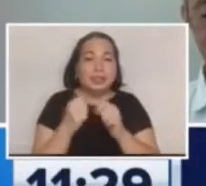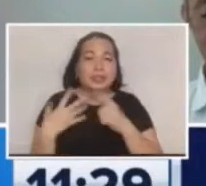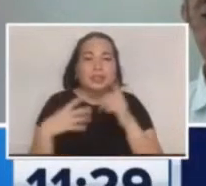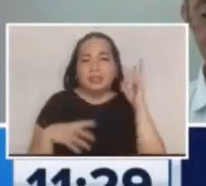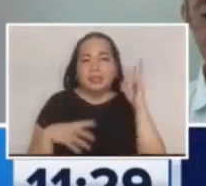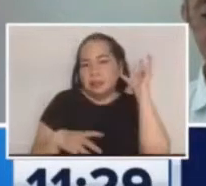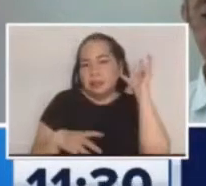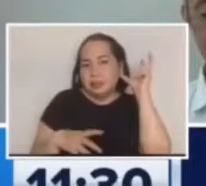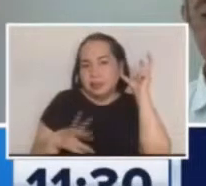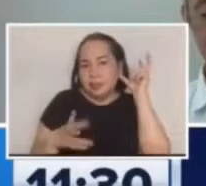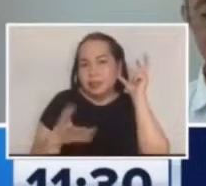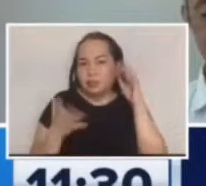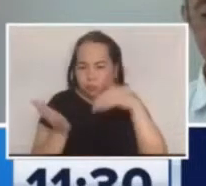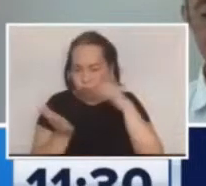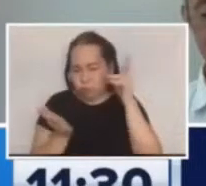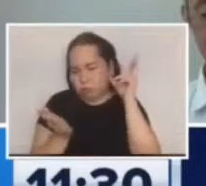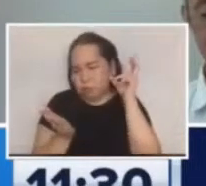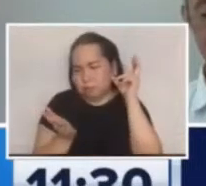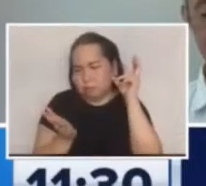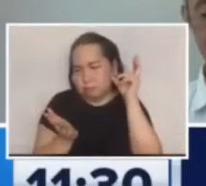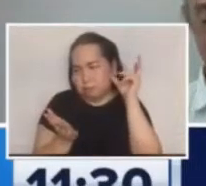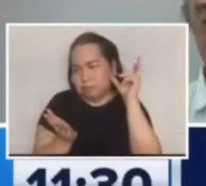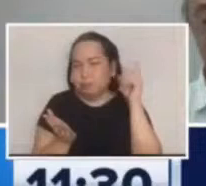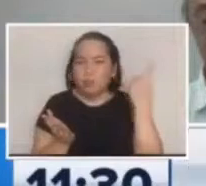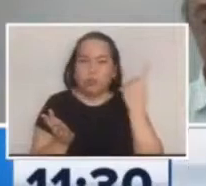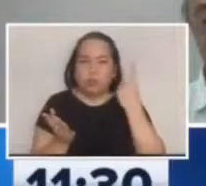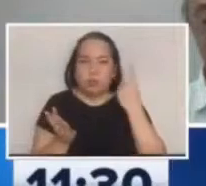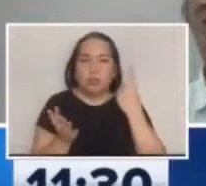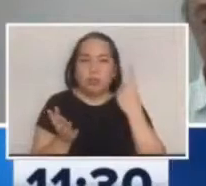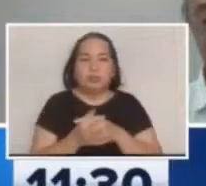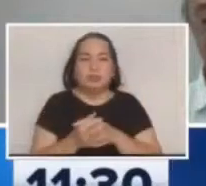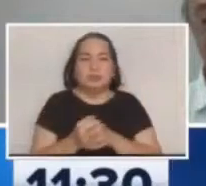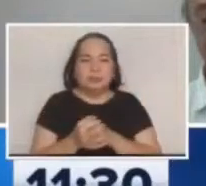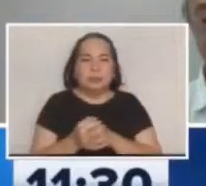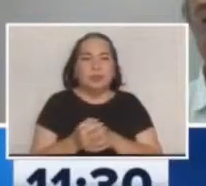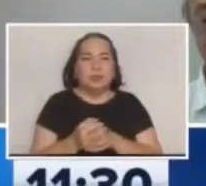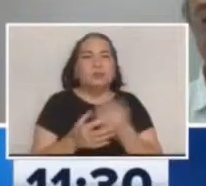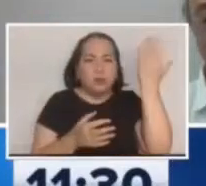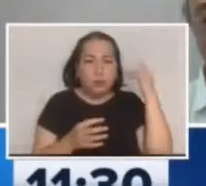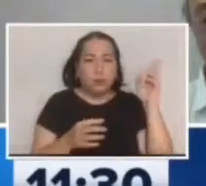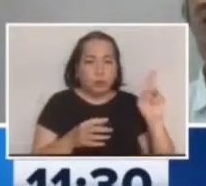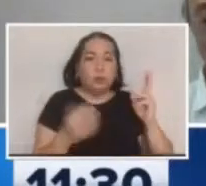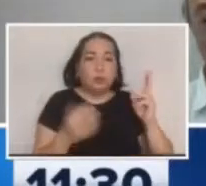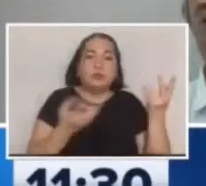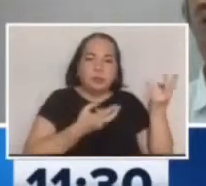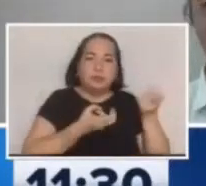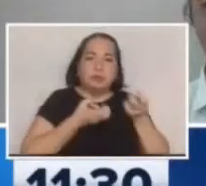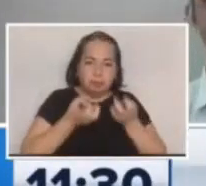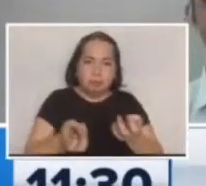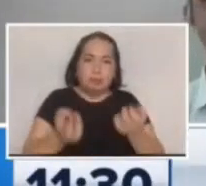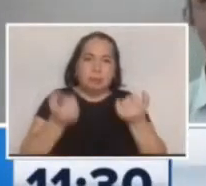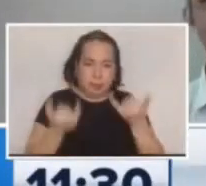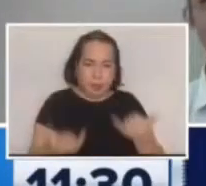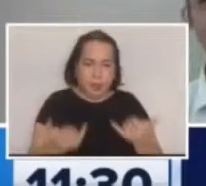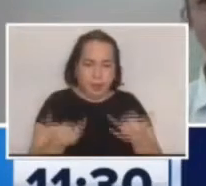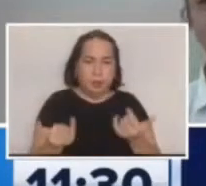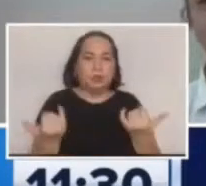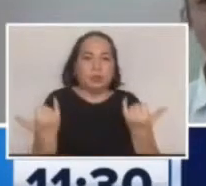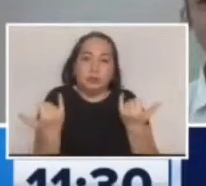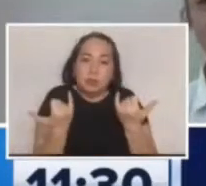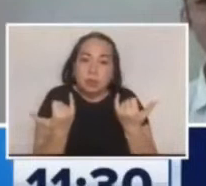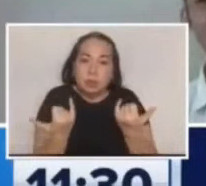napakalalim, napakalawak ang epekto ni COVID ay sa edukasyon. Kailangan ipagpatuloy ang edukasyon,